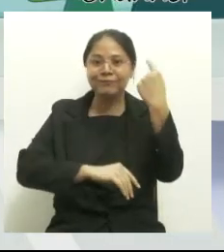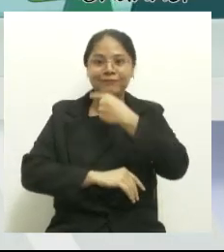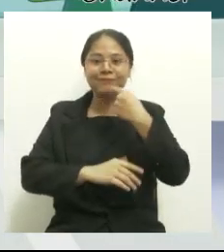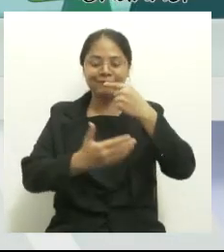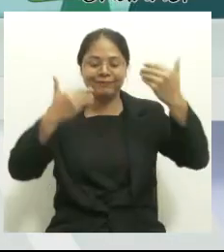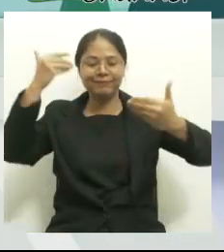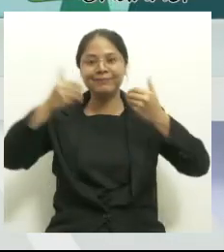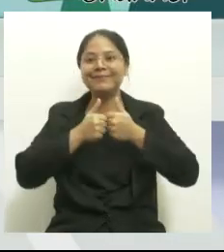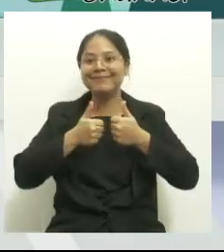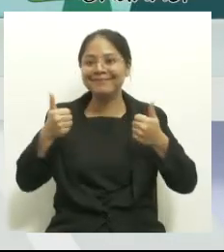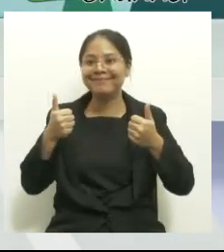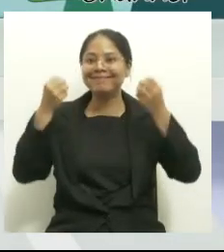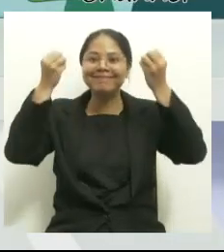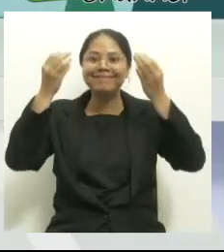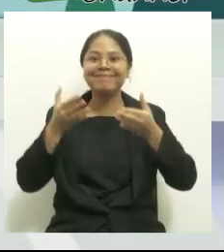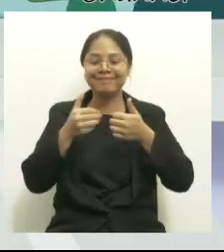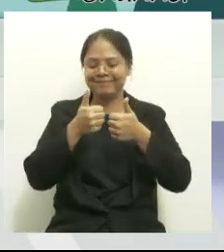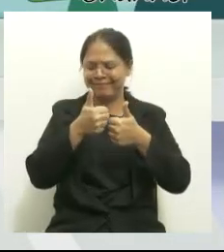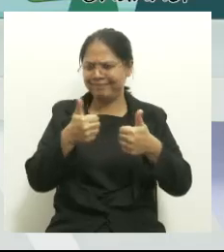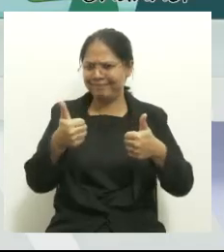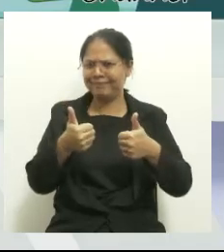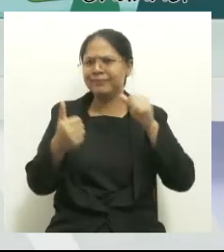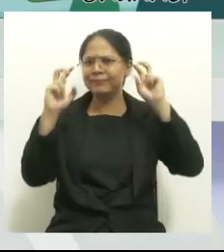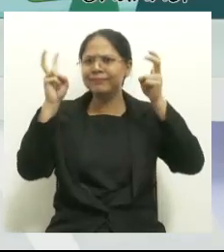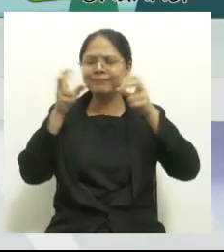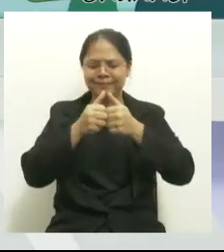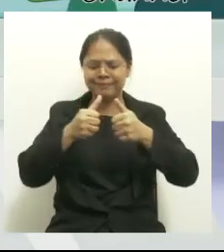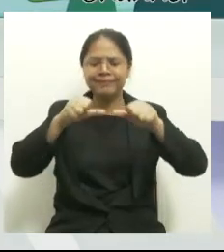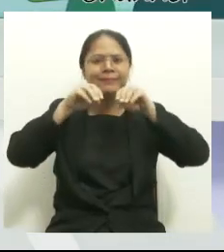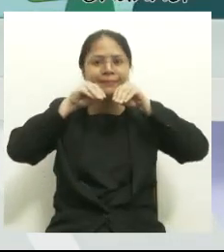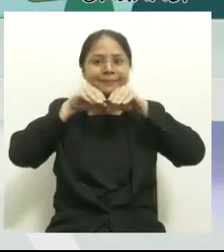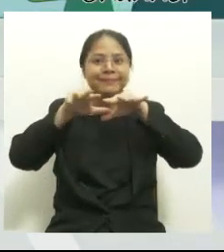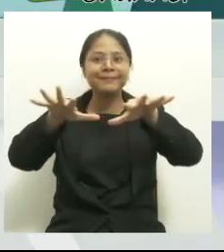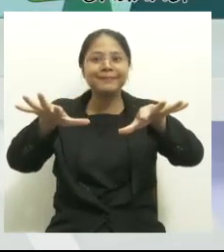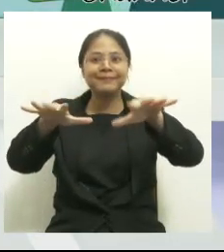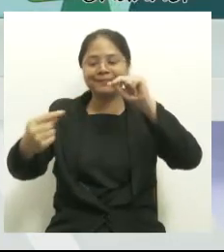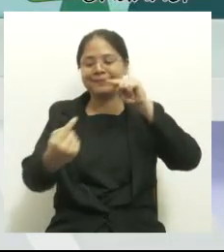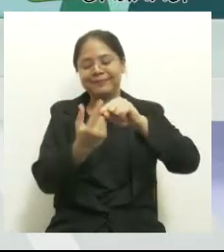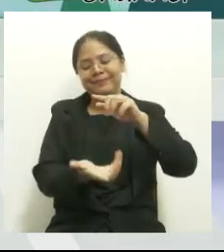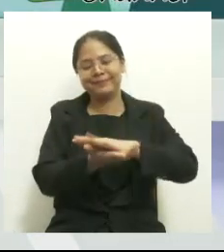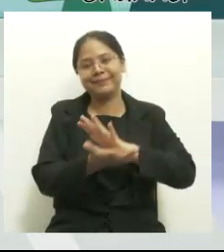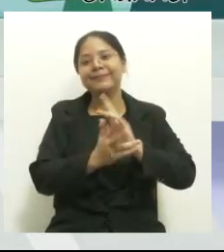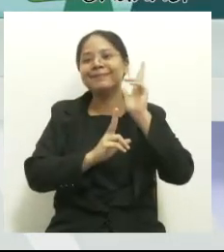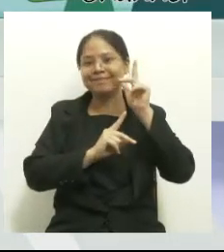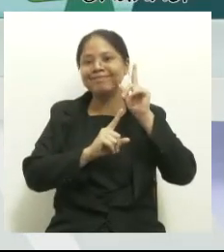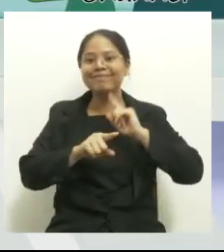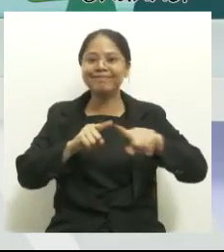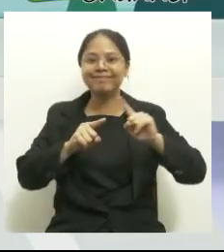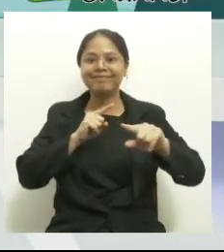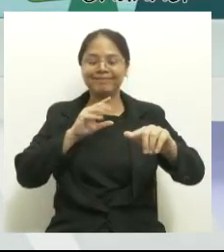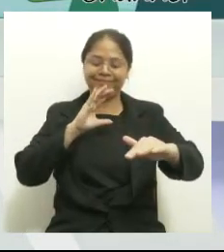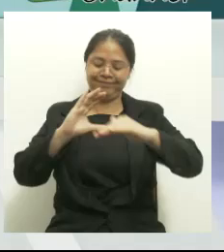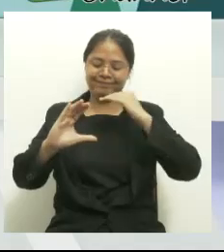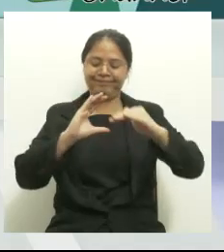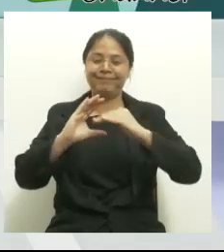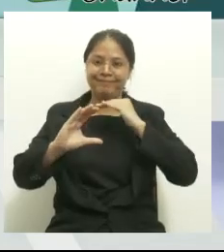ด่นคุณครูดีนักเรียนเก่งได้ส่งเรื่องราวดีๆเพื่อนำมาเผยแพร่ในรายการเรื่องเล่าข่าวโรงเรียนโดยสามารถส่งเป็นไฟล์วิดีโอ